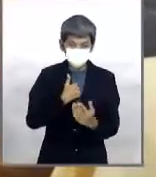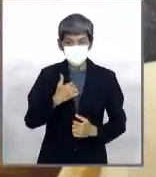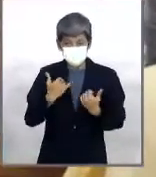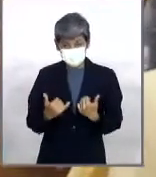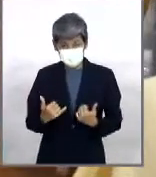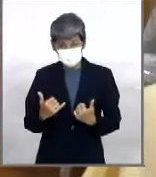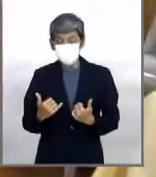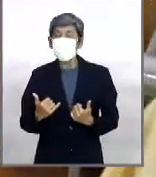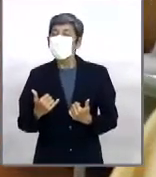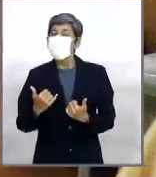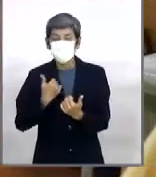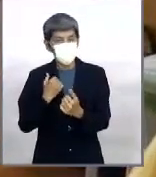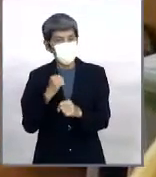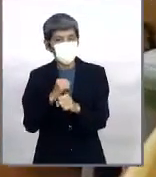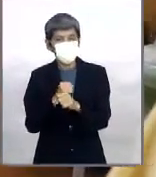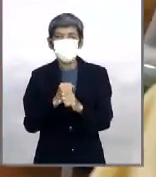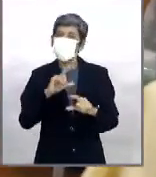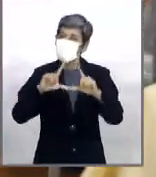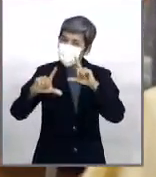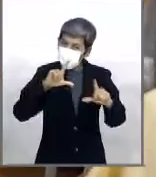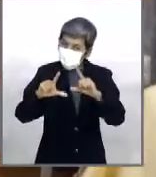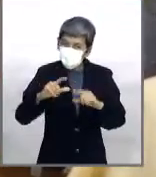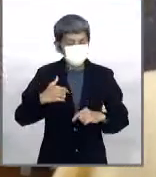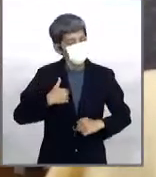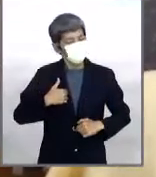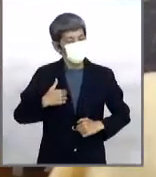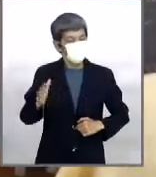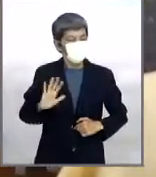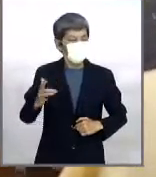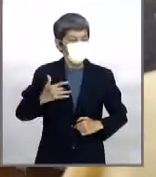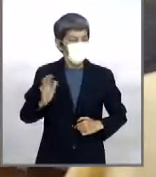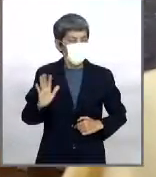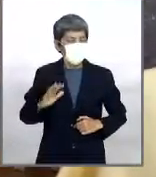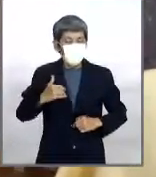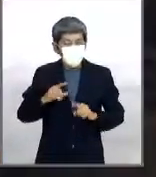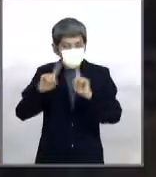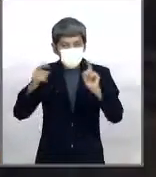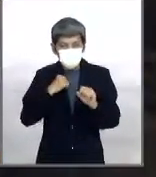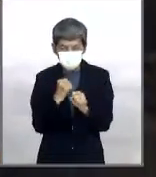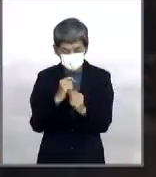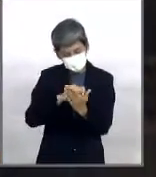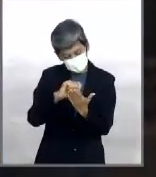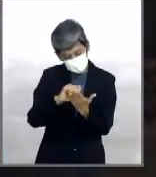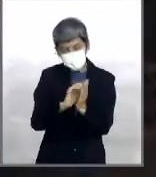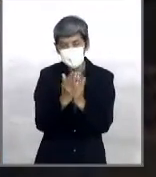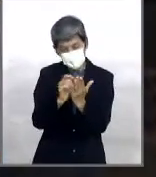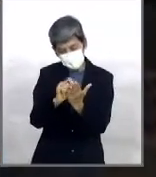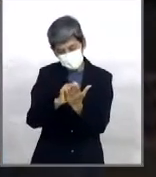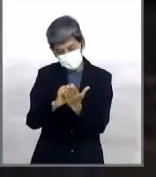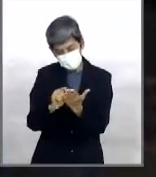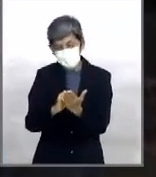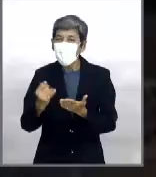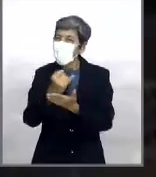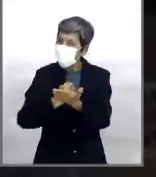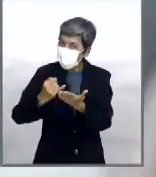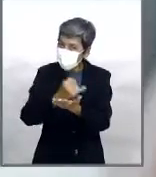ดสมัยนี้ก็คือเขียนผ่านตัวไลน์มันก็แล้วแต่รู้สึกมันไม่ใช่ตัวเราอ่ะก็มาเขียนไดอารี่เป็นการใช้วาด